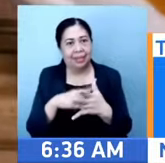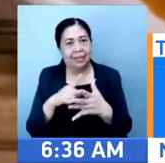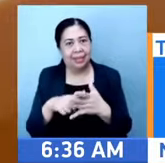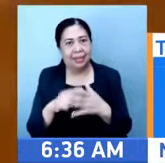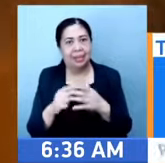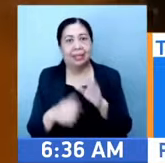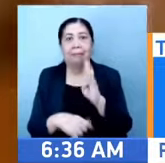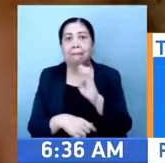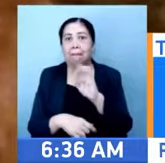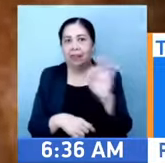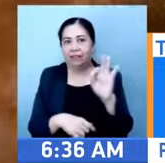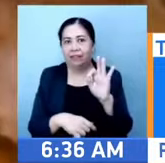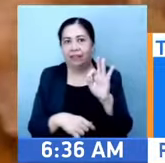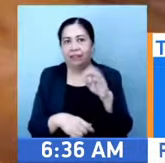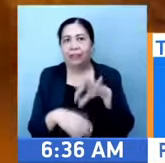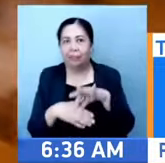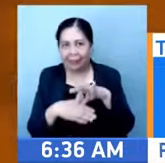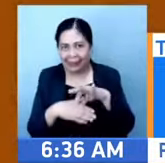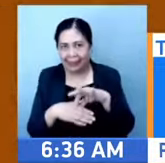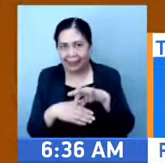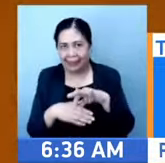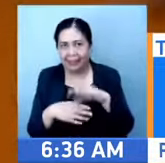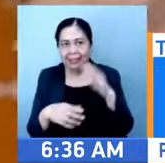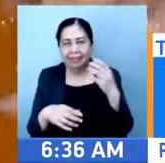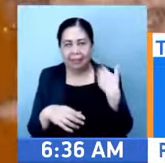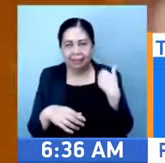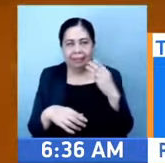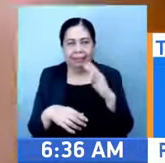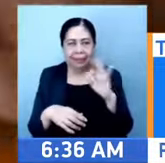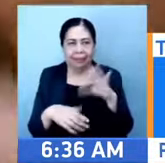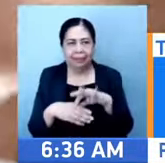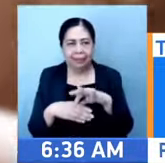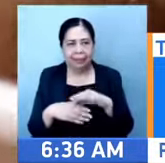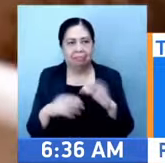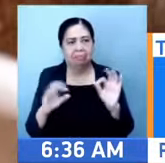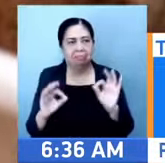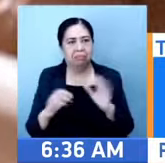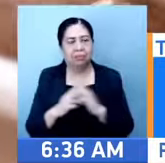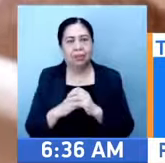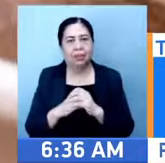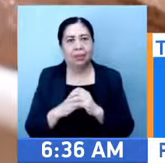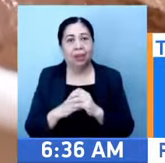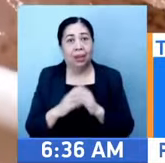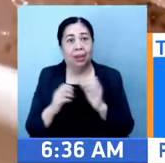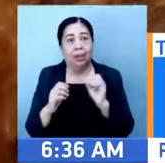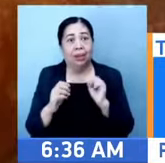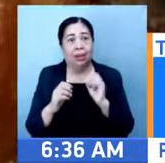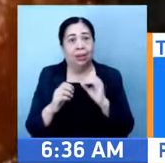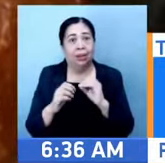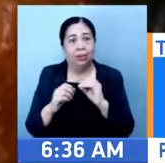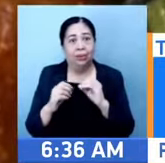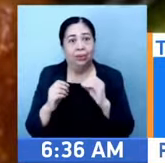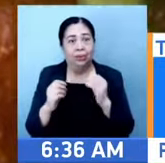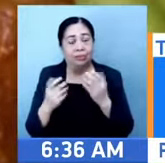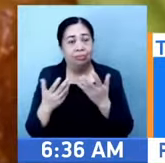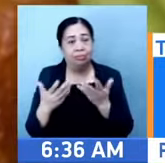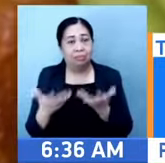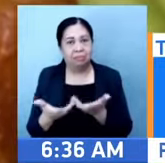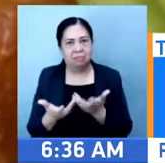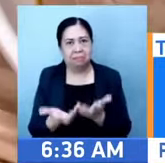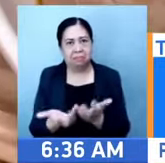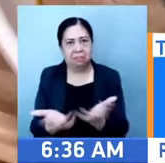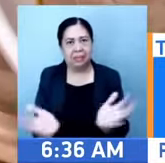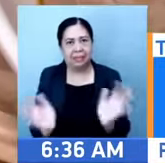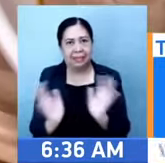laman. Kailangan may beef pa rin na component. Meron pa rin. Kompleto. Alright. So, alright, Chef. Itong isang malaki nating